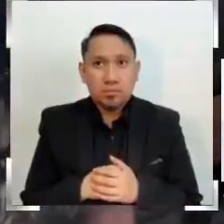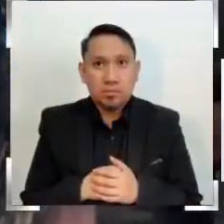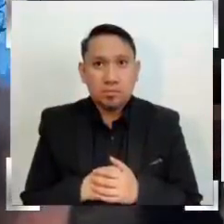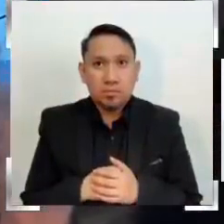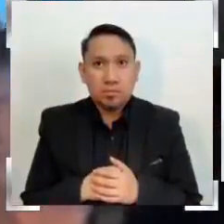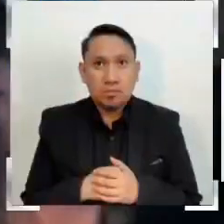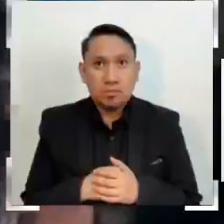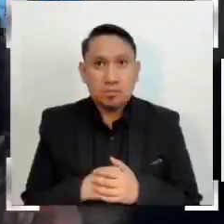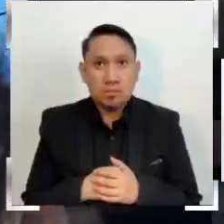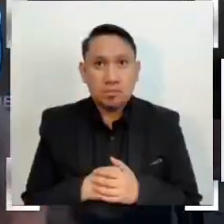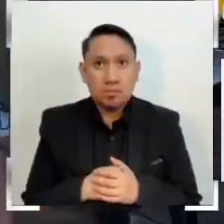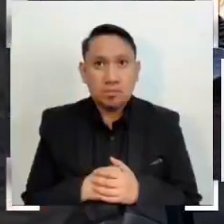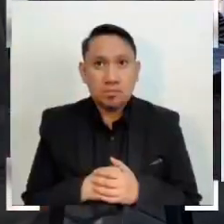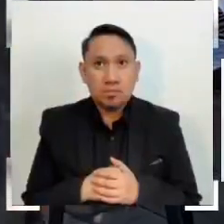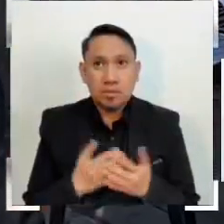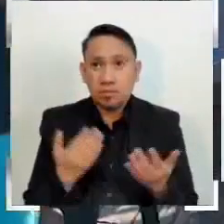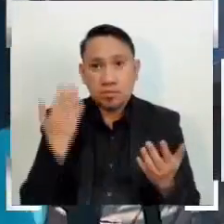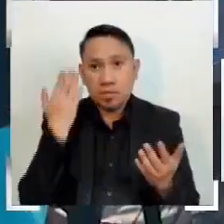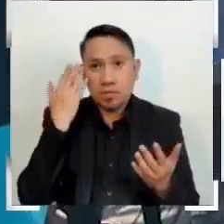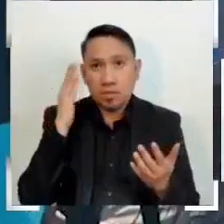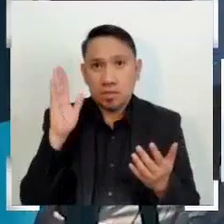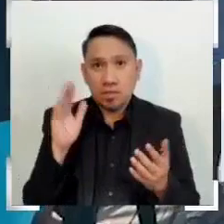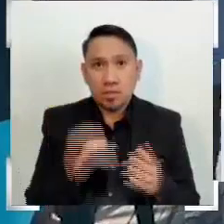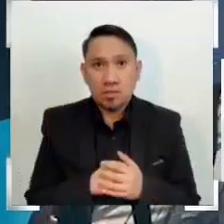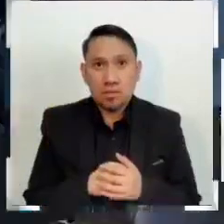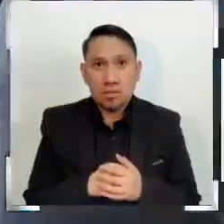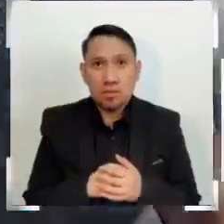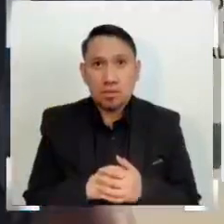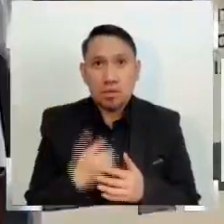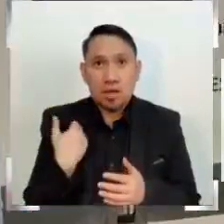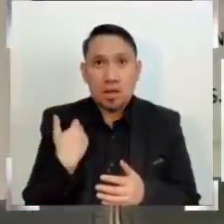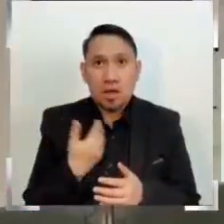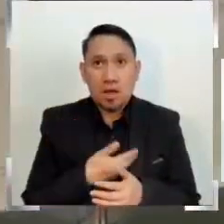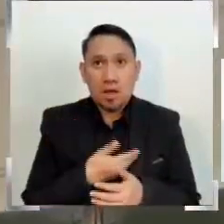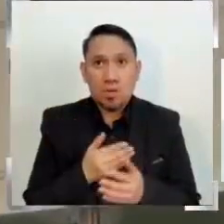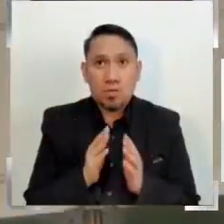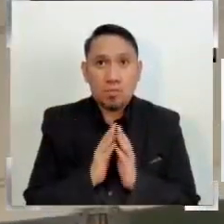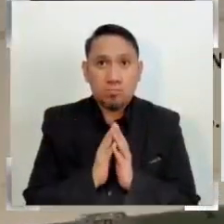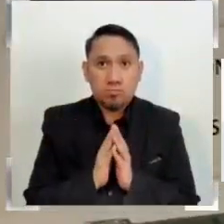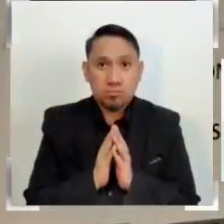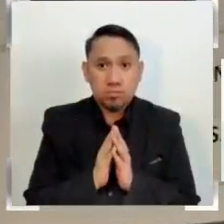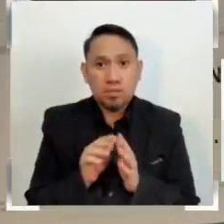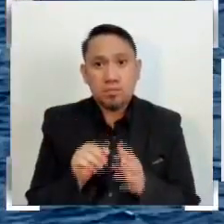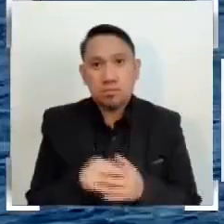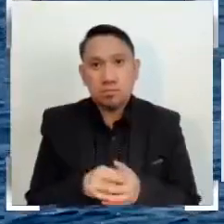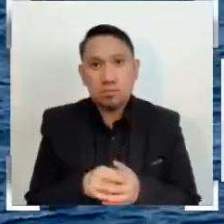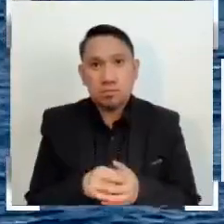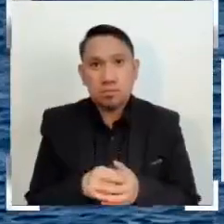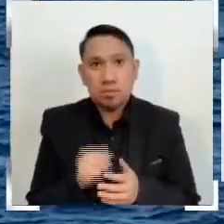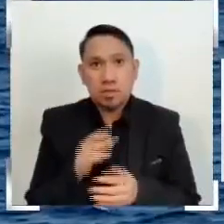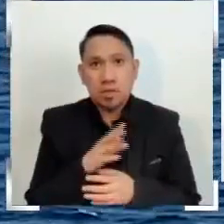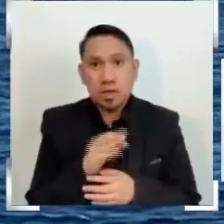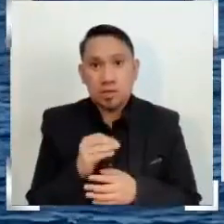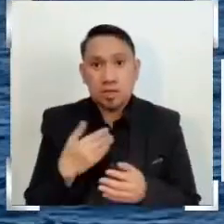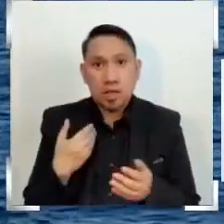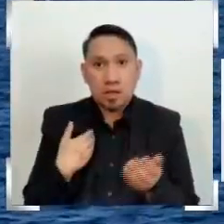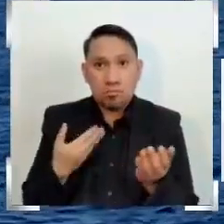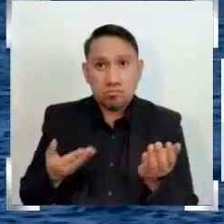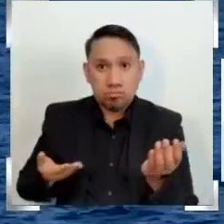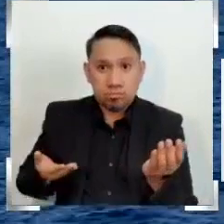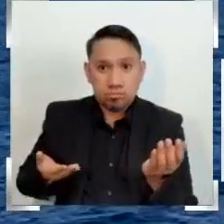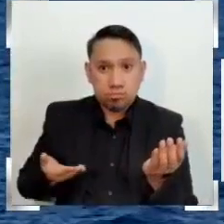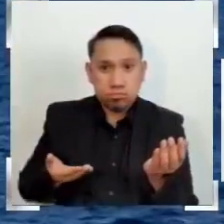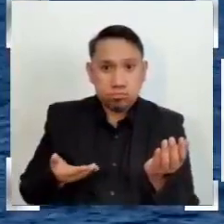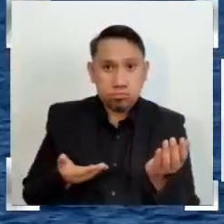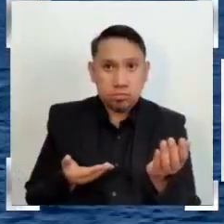wala kaming kamalay-malay na ang sinabayan naming civilian convoy may umaaligid na pala na barko ng China.